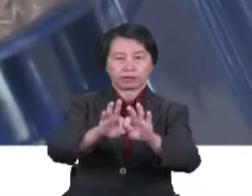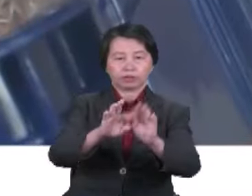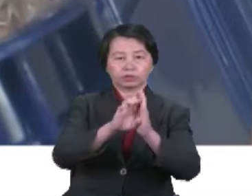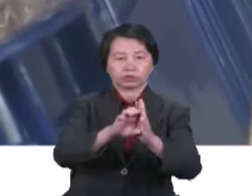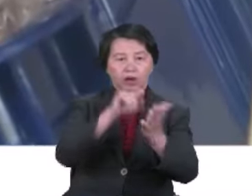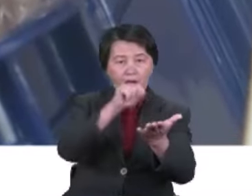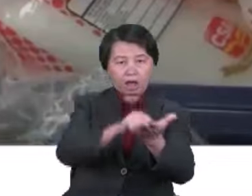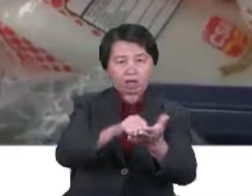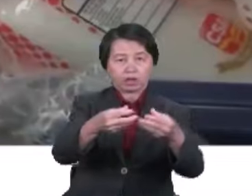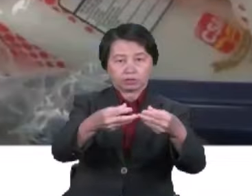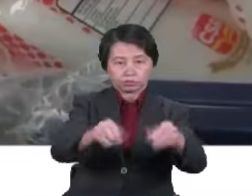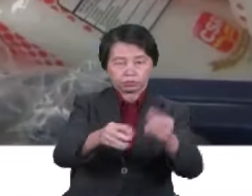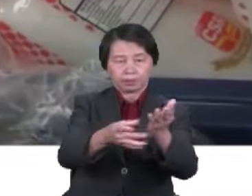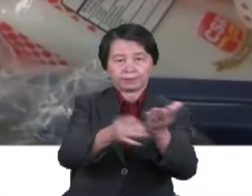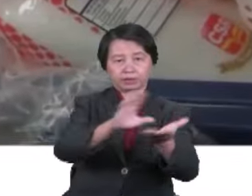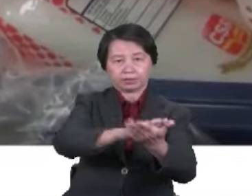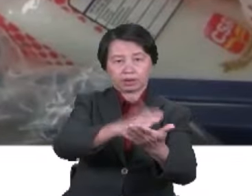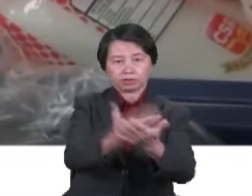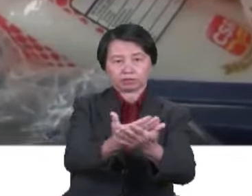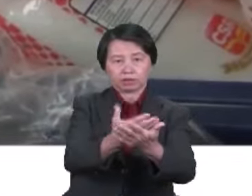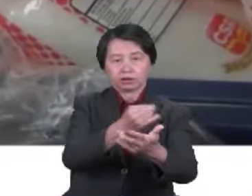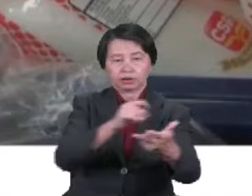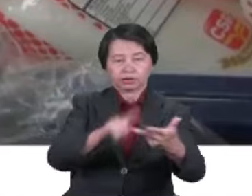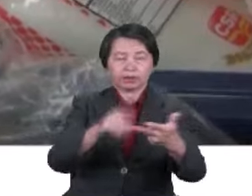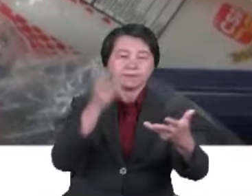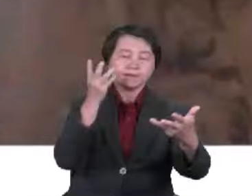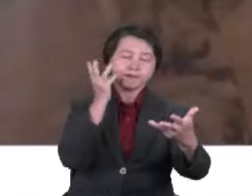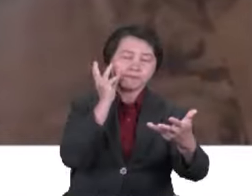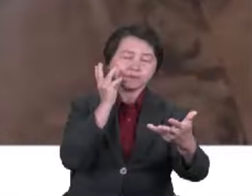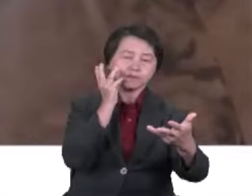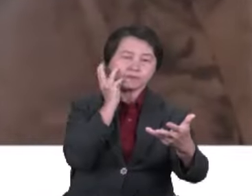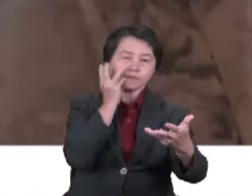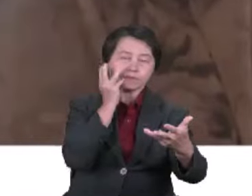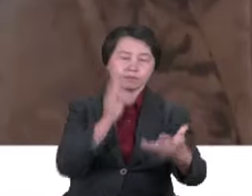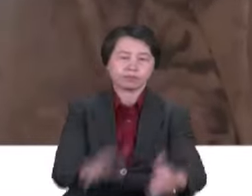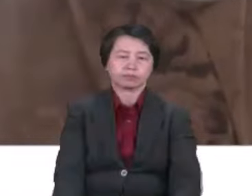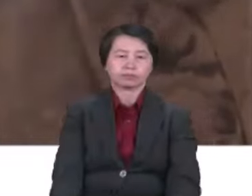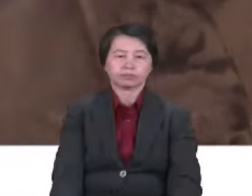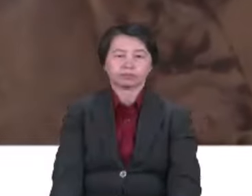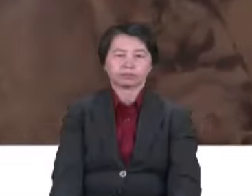seperti ayam, telur, minyak masak dan beras.